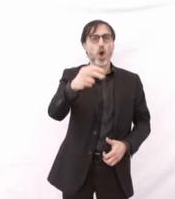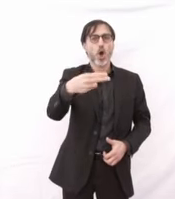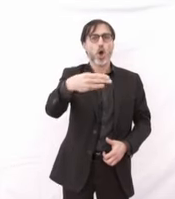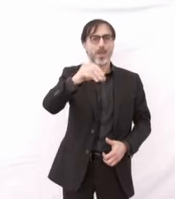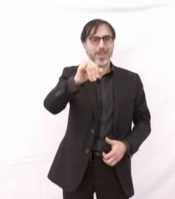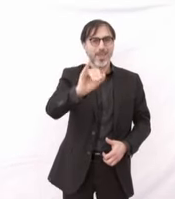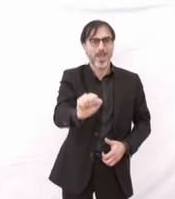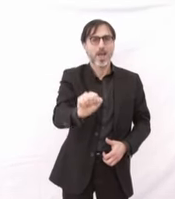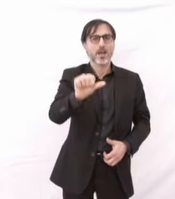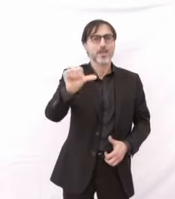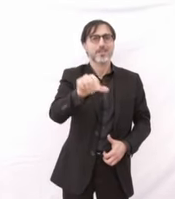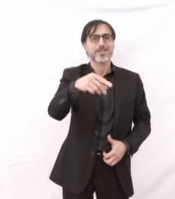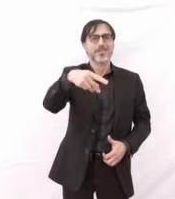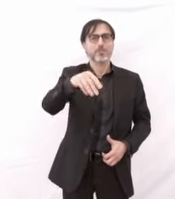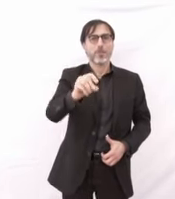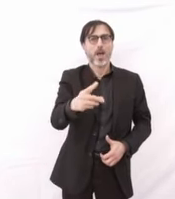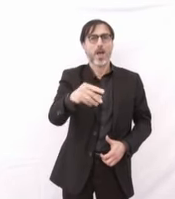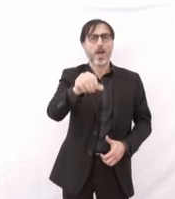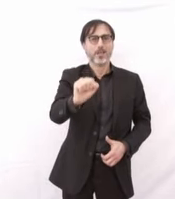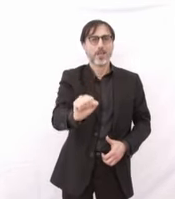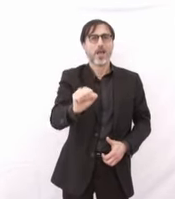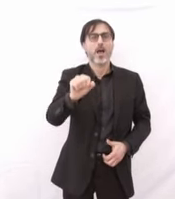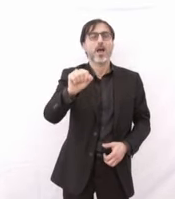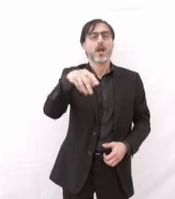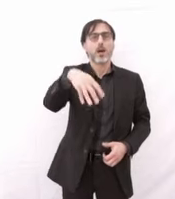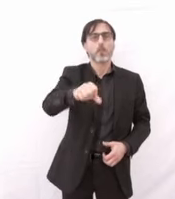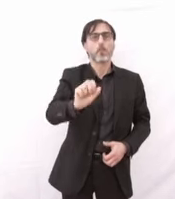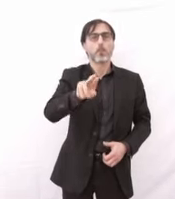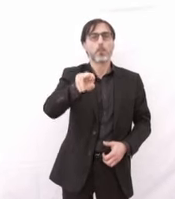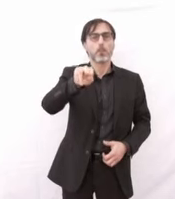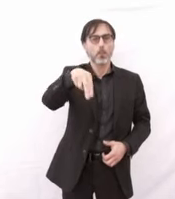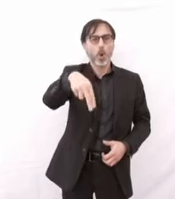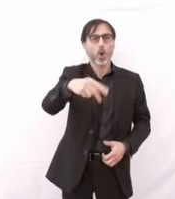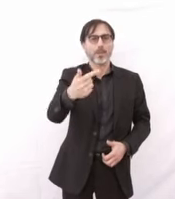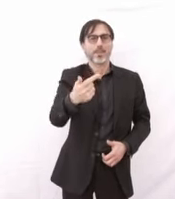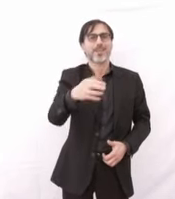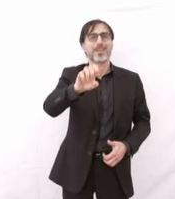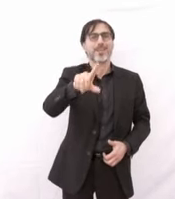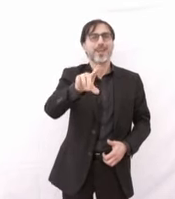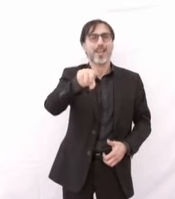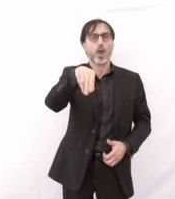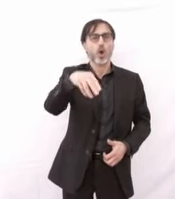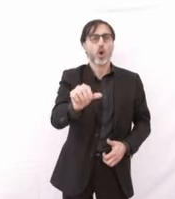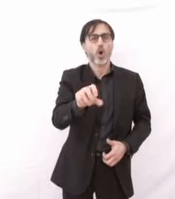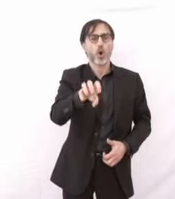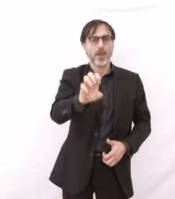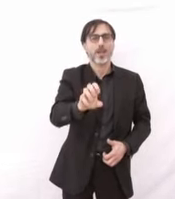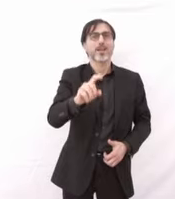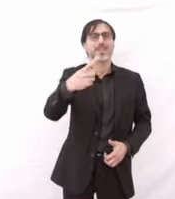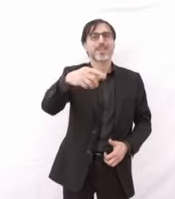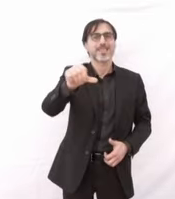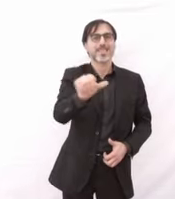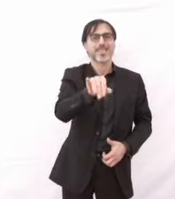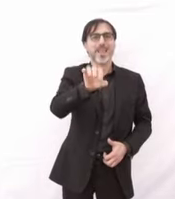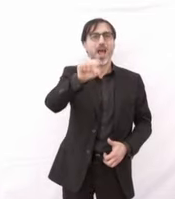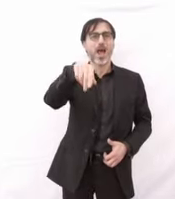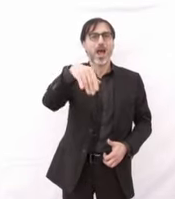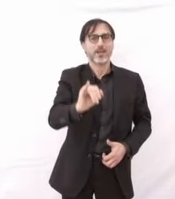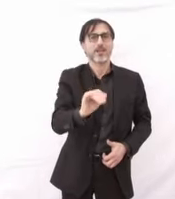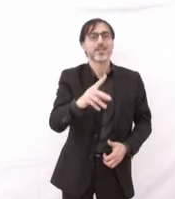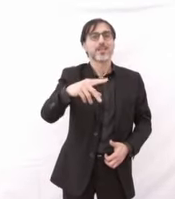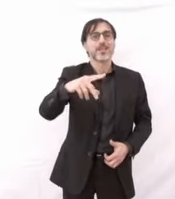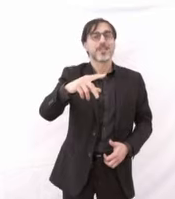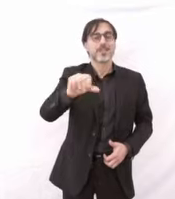Giuseppe Spada, Antonio Enrico Monteleone, Giancarlo Siani, Biagio